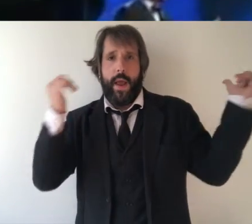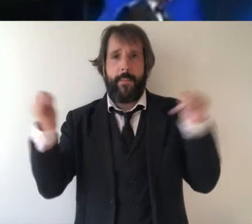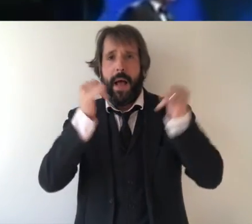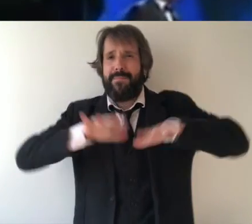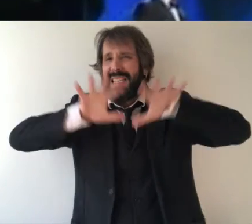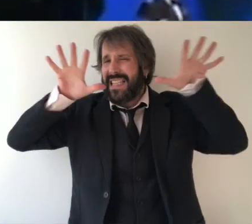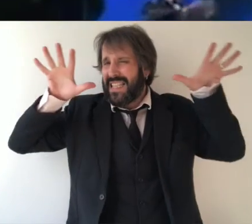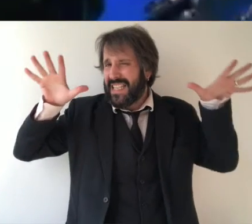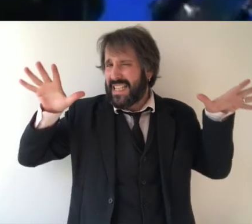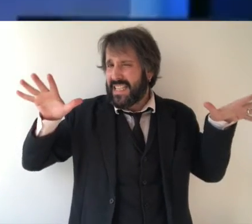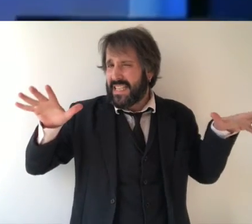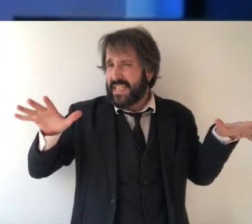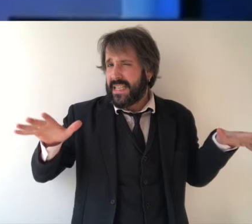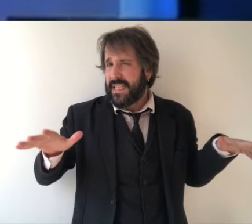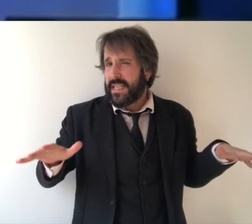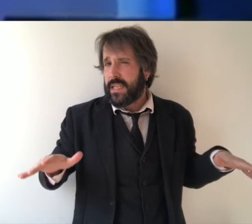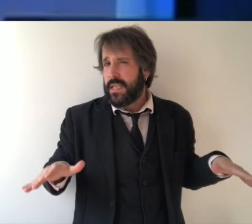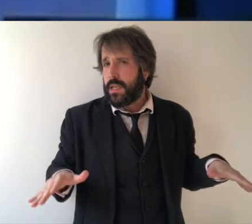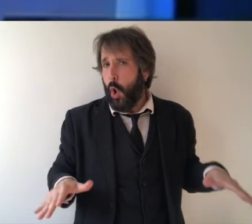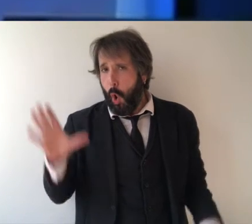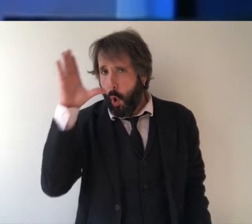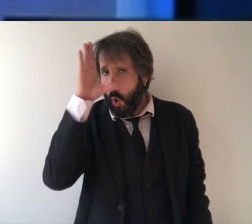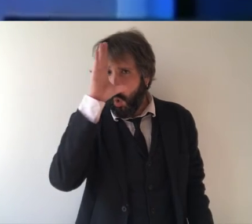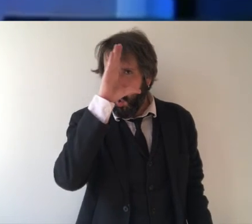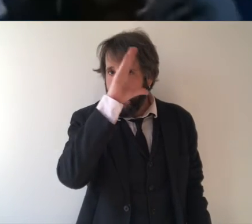avec tes jouets parliers,